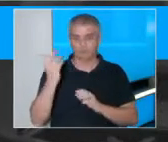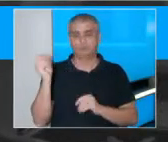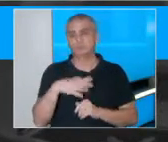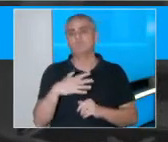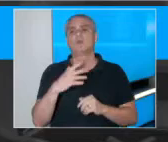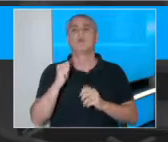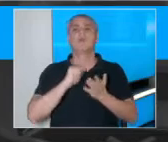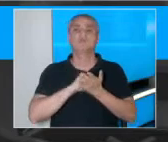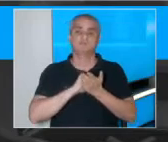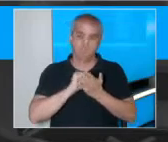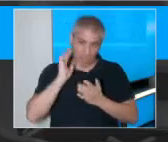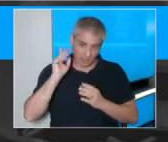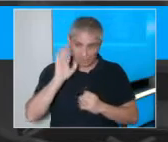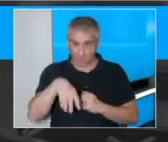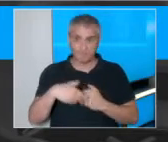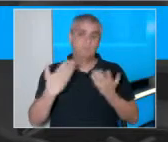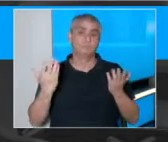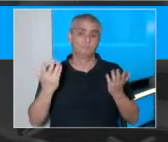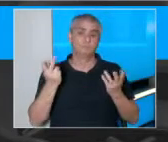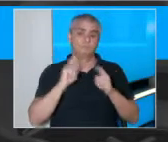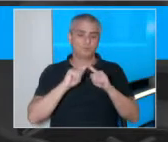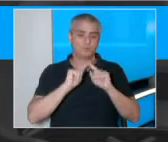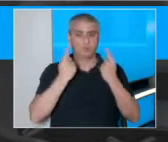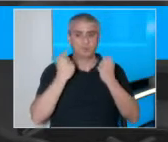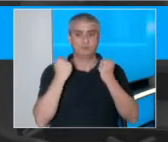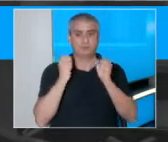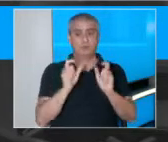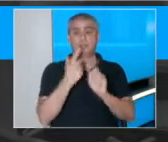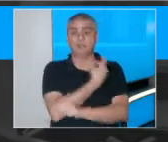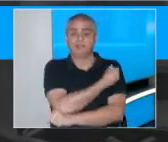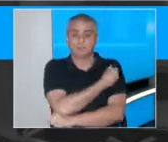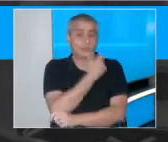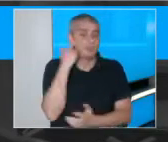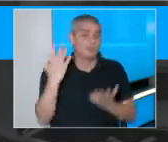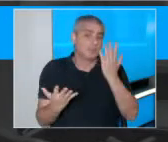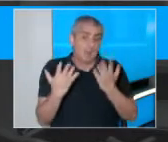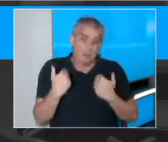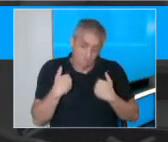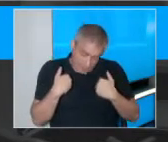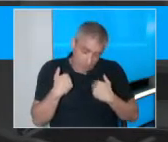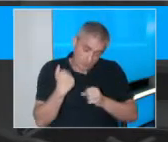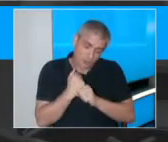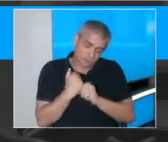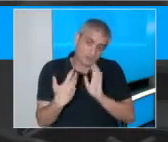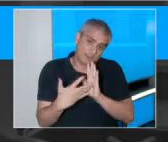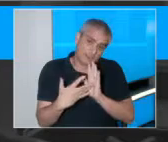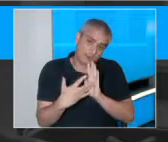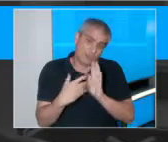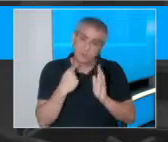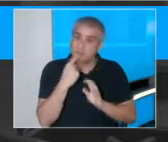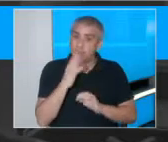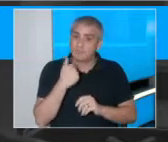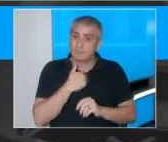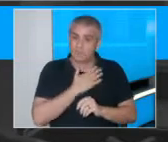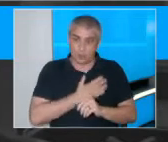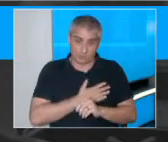יגיע, ועוד חס וחלילה גם כנראה עם מוטציה שתהיה עמידה לחיסונים. ולכן הדילמה הזו, אני הייתי נכנס ועושה עליה ניתוח. הייתי אומר, האם